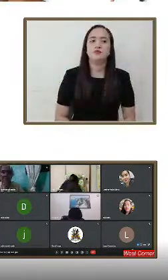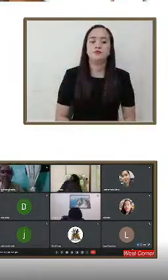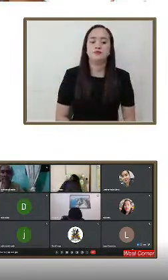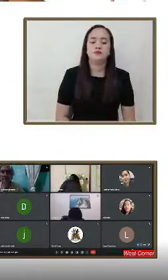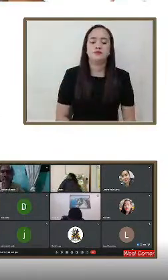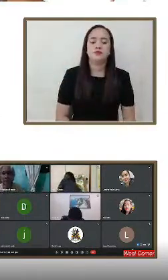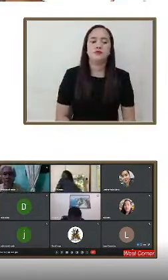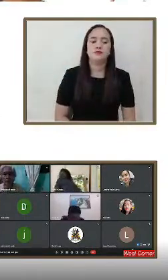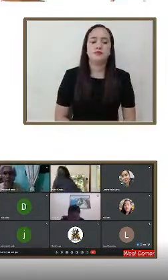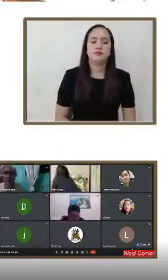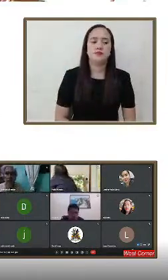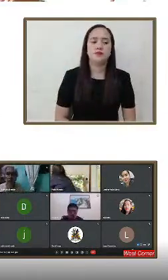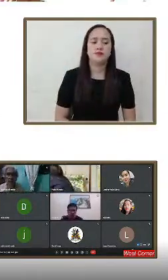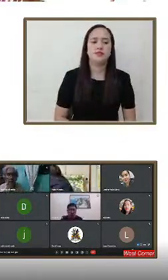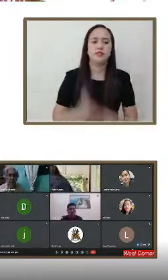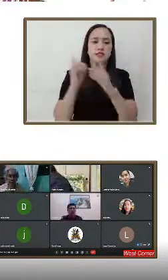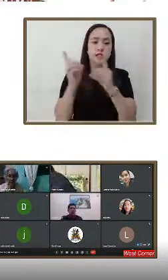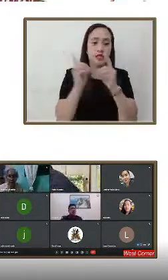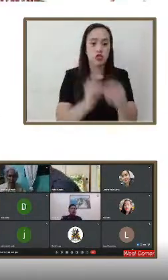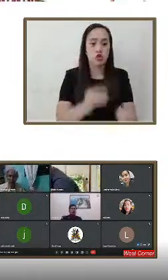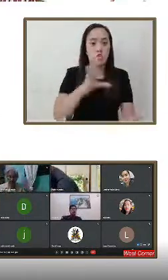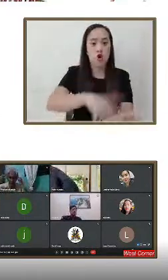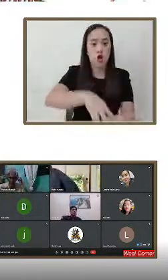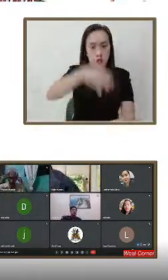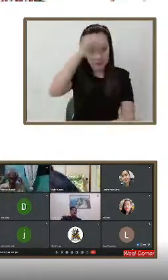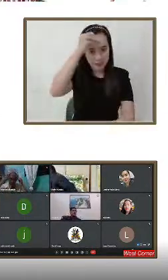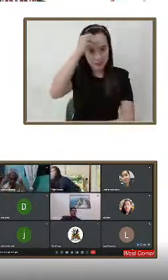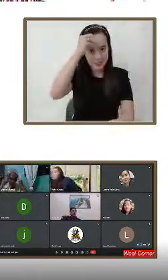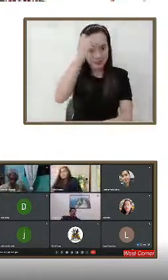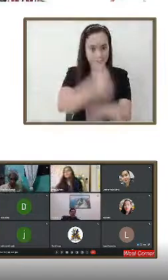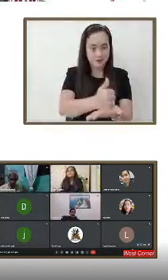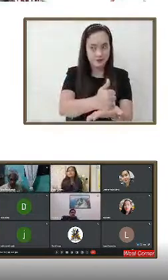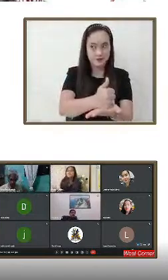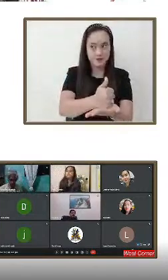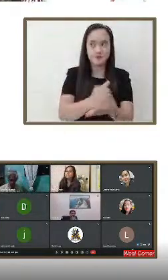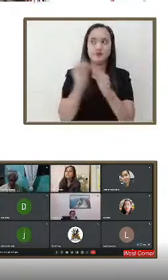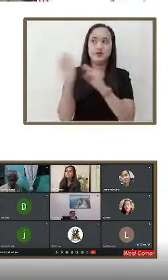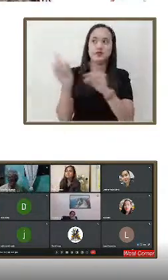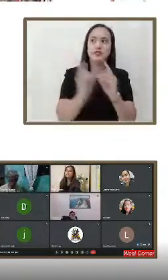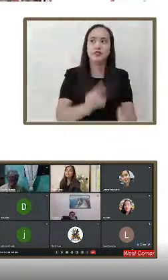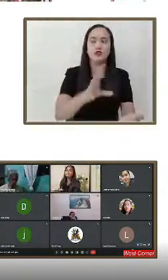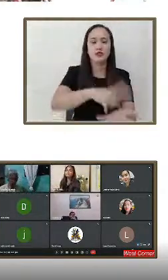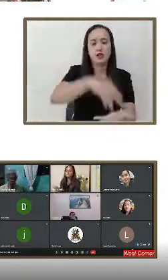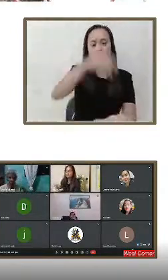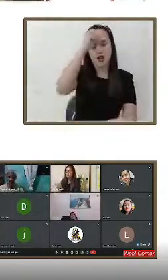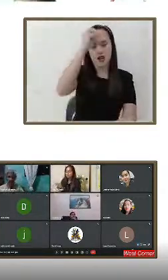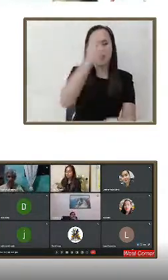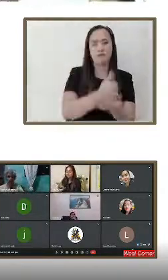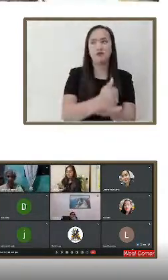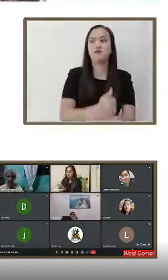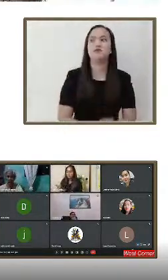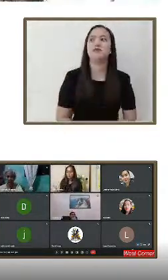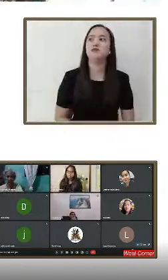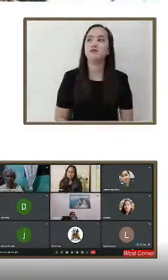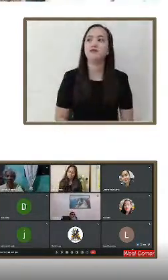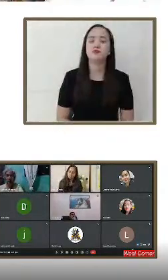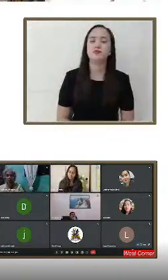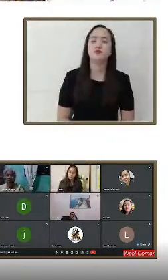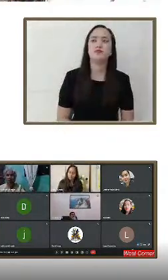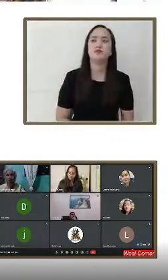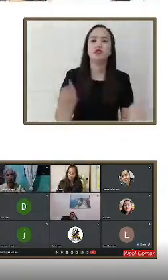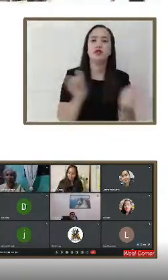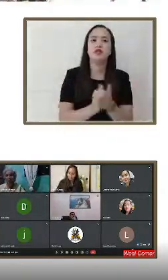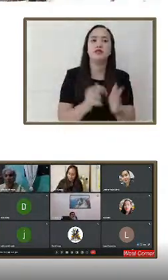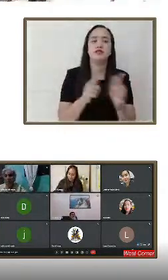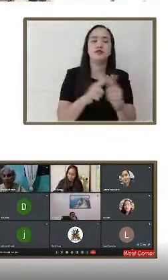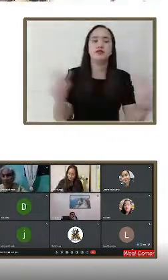seats. And, well, did you get something tonight? Amen. I said, did you get something tonight? Amen, amen. Great